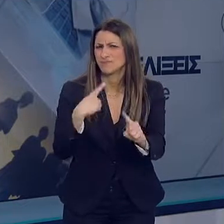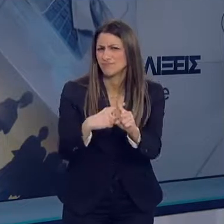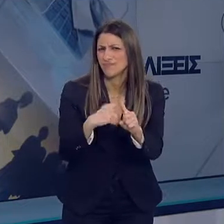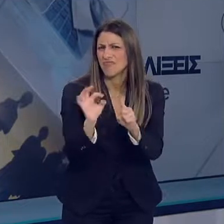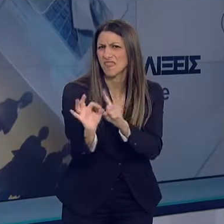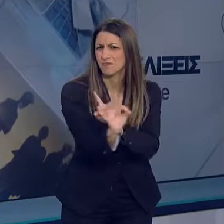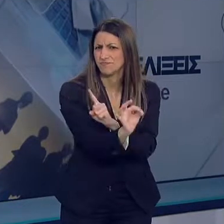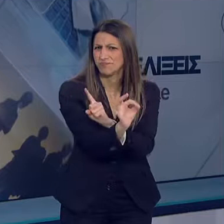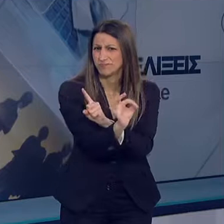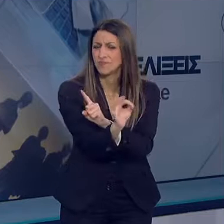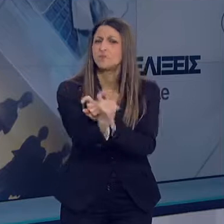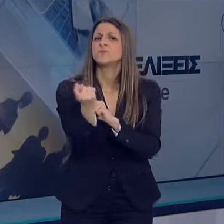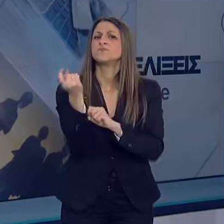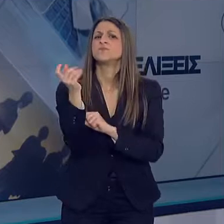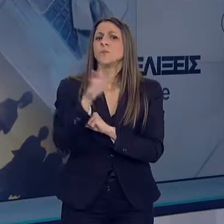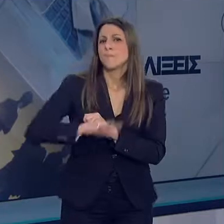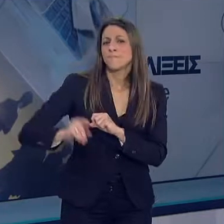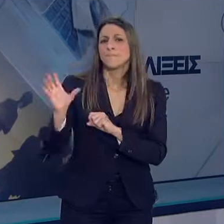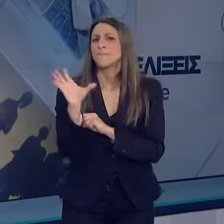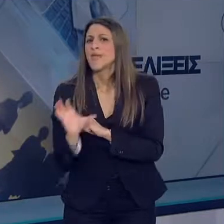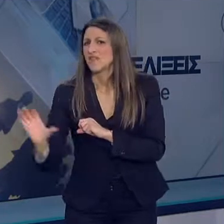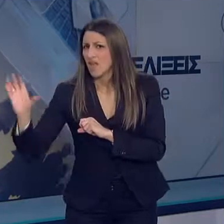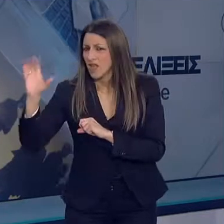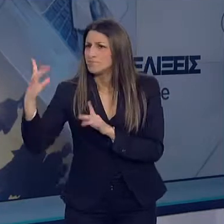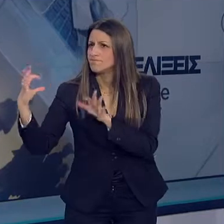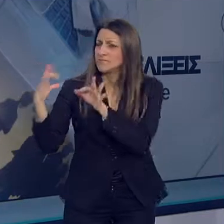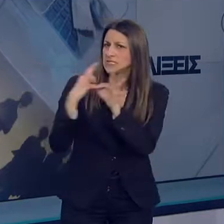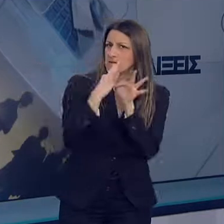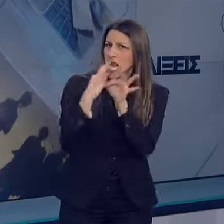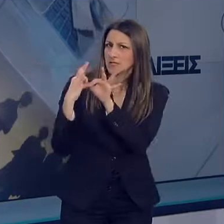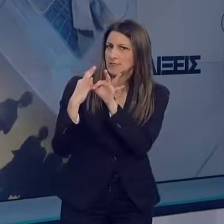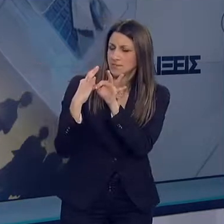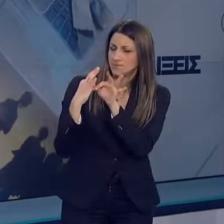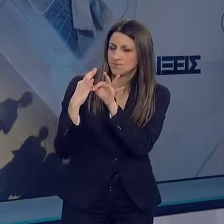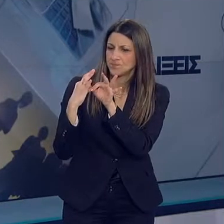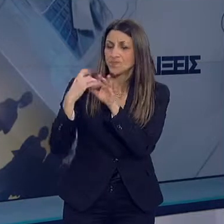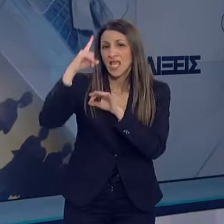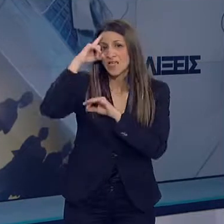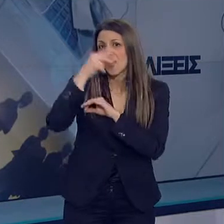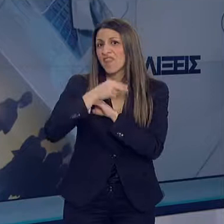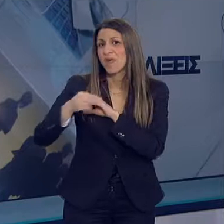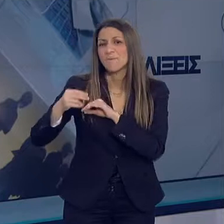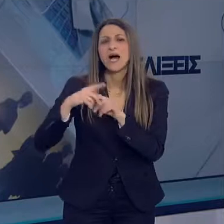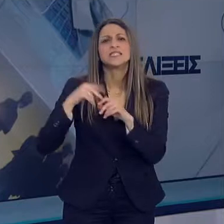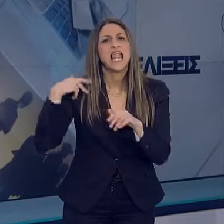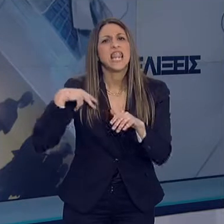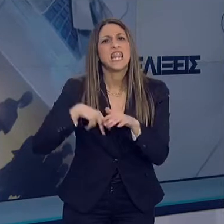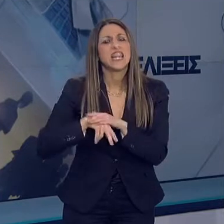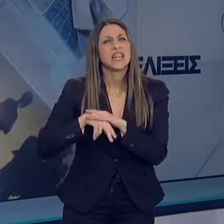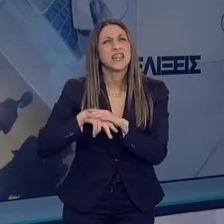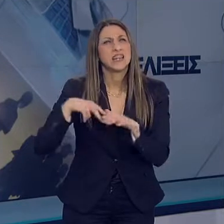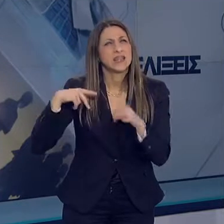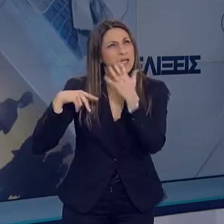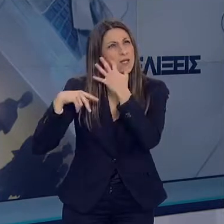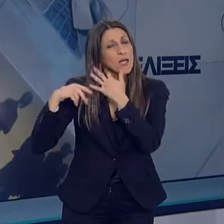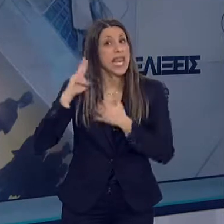Γραμματεία και μαζί με την Περιφέρεια Θεσσαλίας και τους εμπλεκόμενους φορείς. Να σας ενημερώσω ότι στην ενότητα της Λάρισας, στη Νέα Σμύρνη, είχαμε